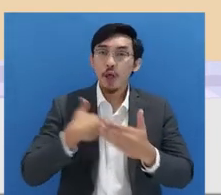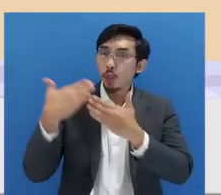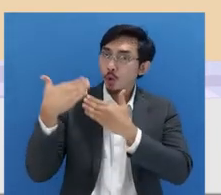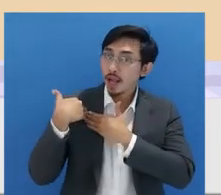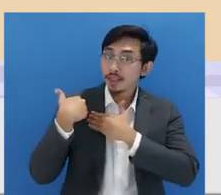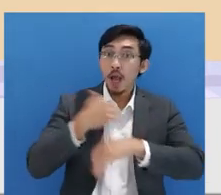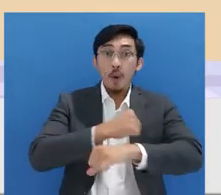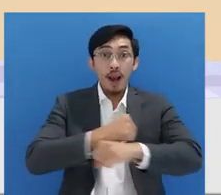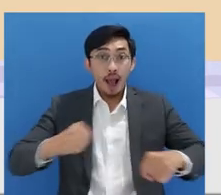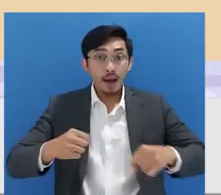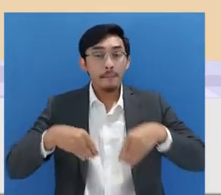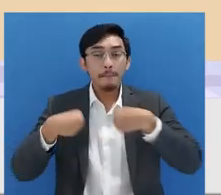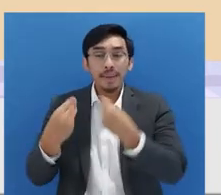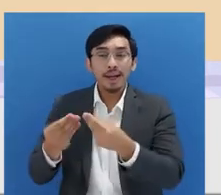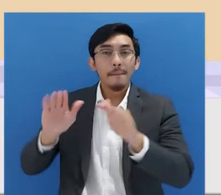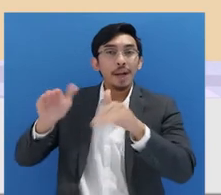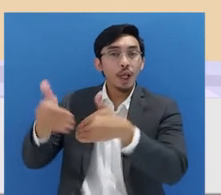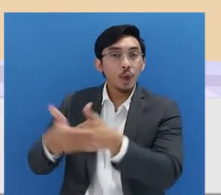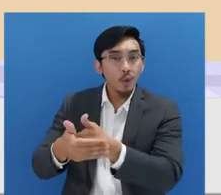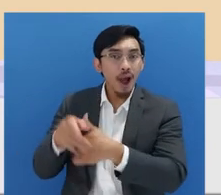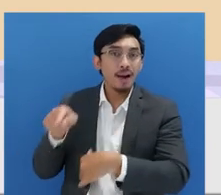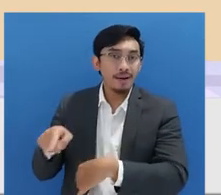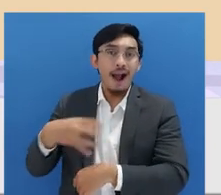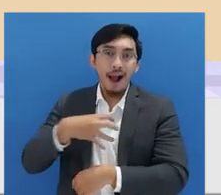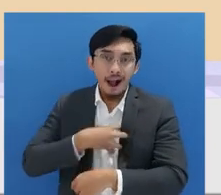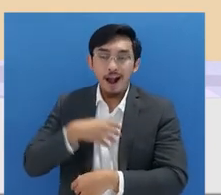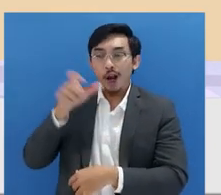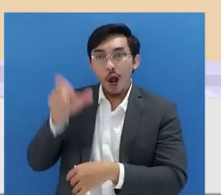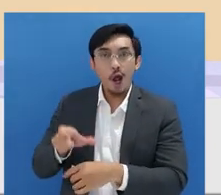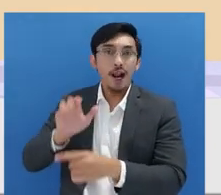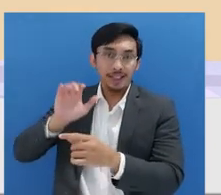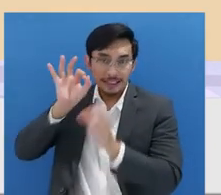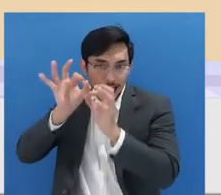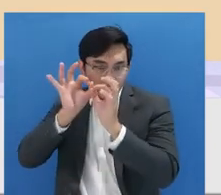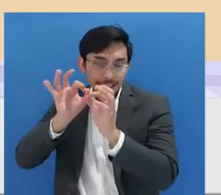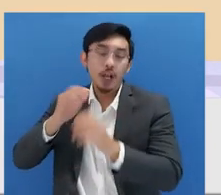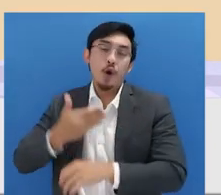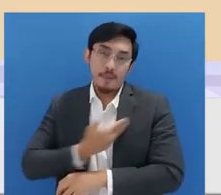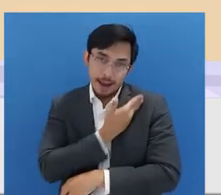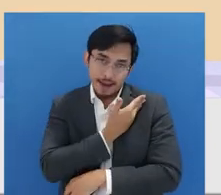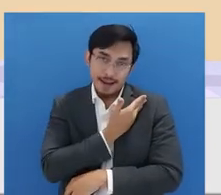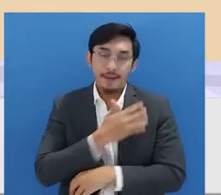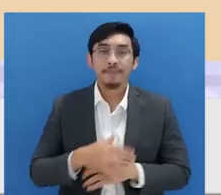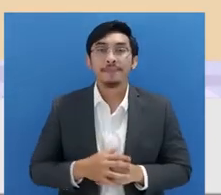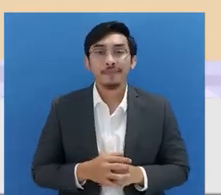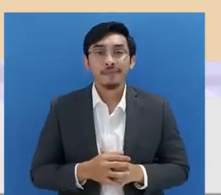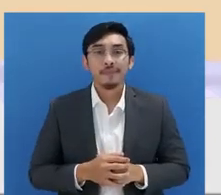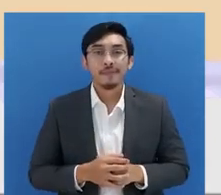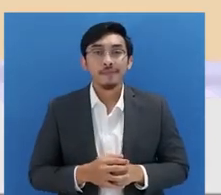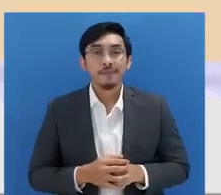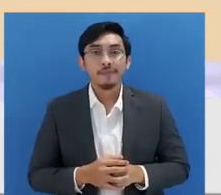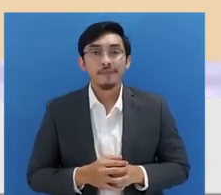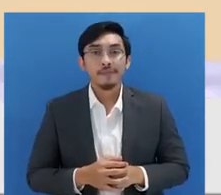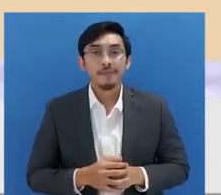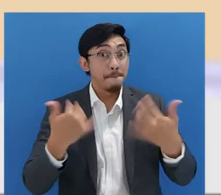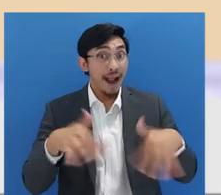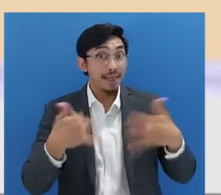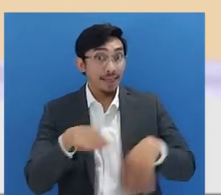bertugas dan berwenang untuk memberikan perlindungan dan hak-hak lain kepada saksi dan atau